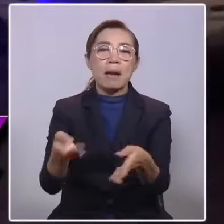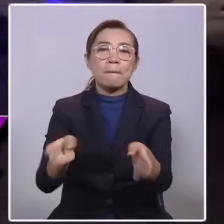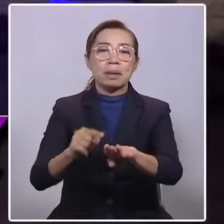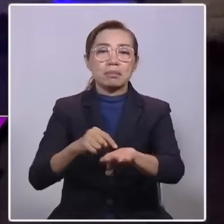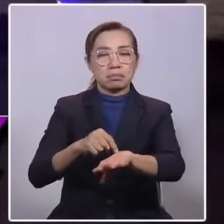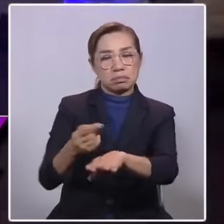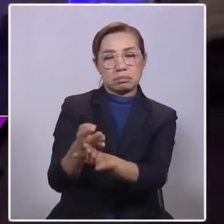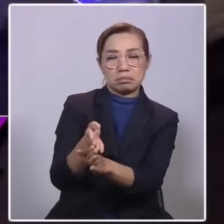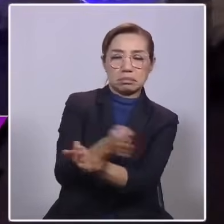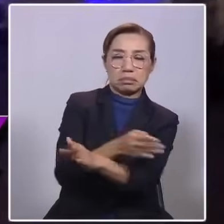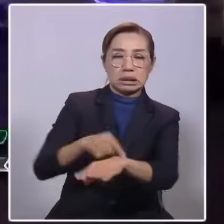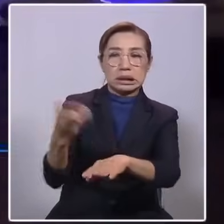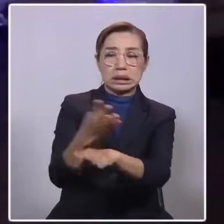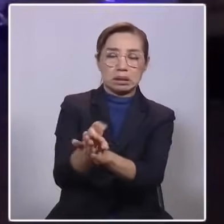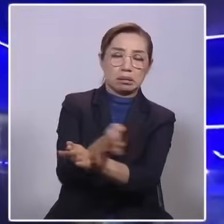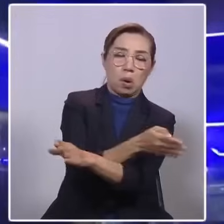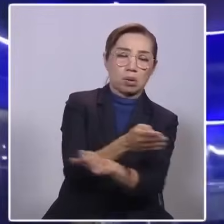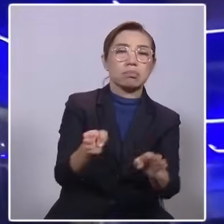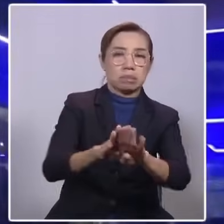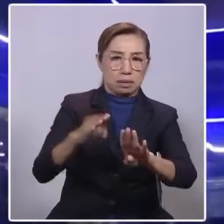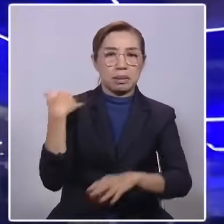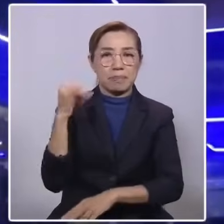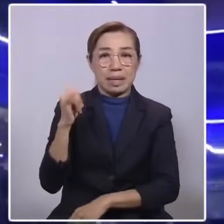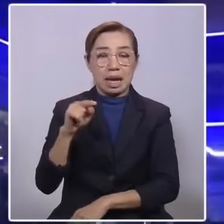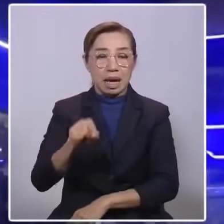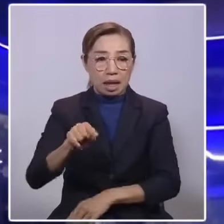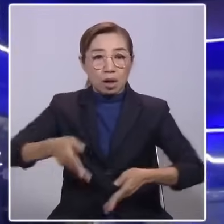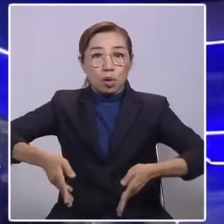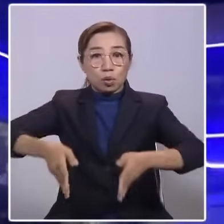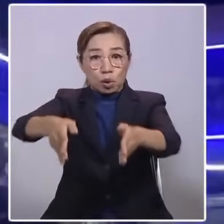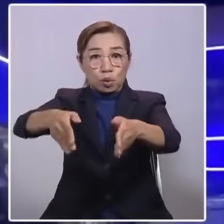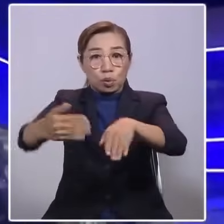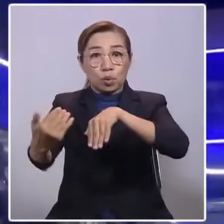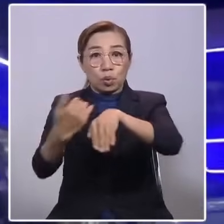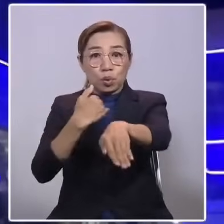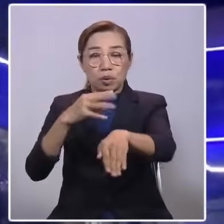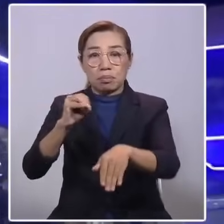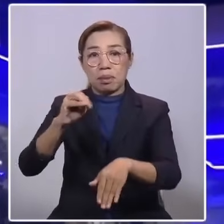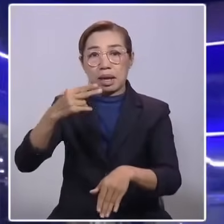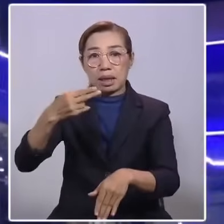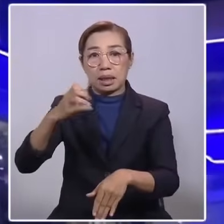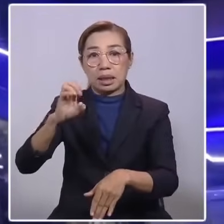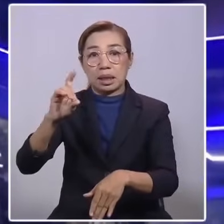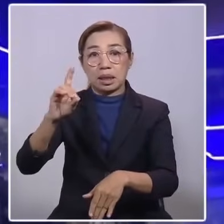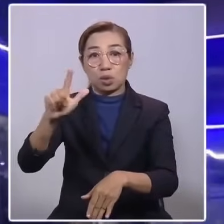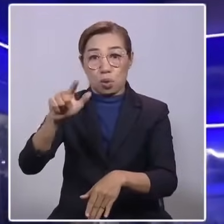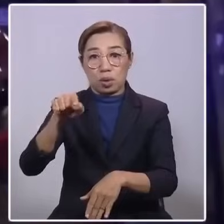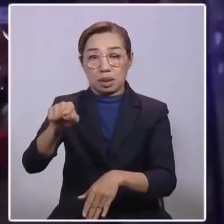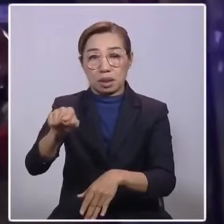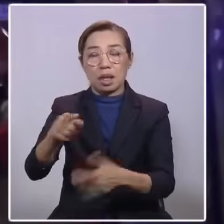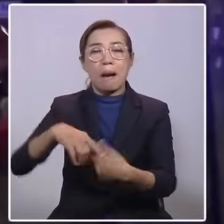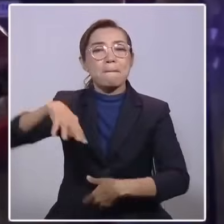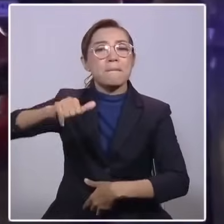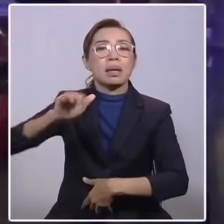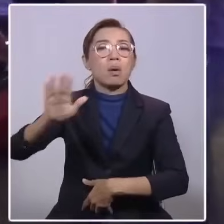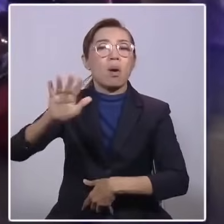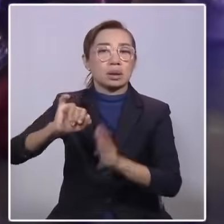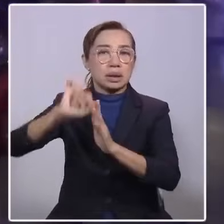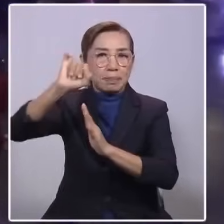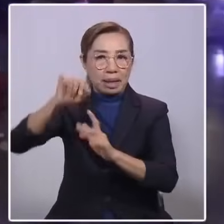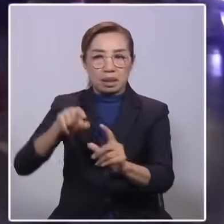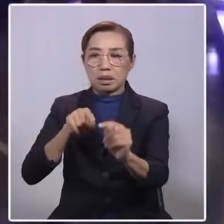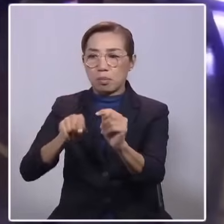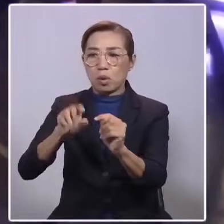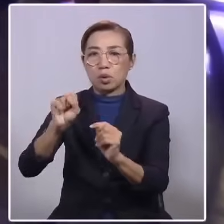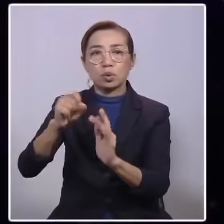ได้ผู้สึกข่าวยังได้ลงไปในพื้นที่ย่านถนนมหิดลนะครับอยู่ในพื้นที่ของตัวเมืองเชียงใหม่เนี่ยตำบลสุเทพเนี่ยนะครับซึ่งก็มีผู้